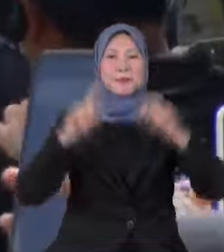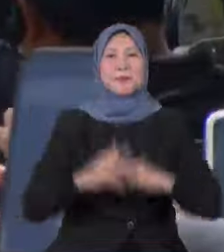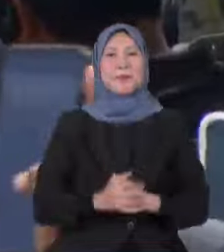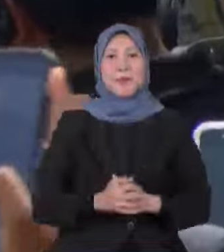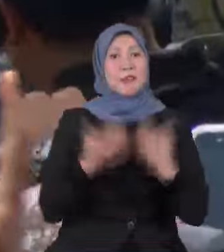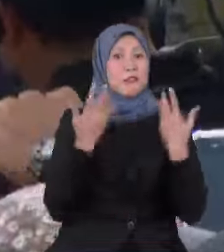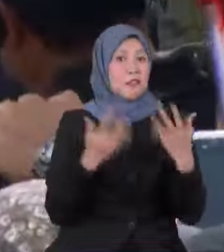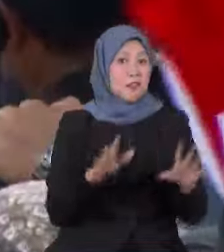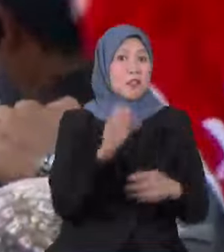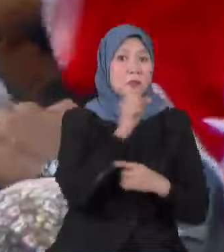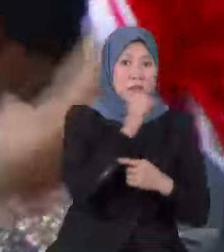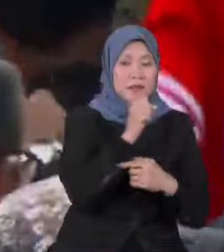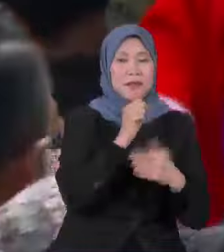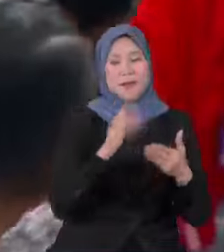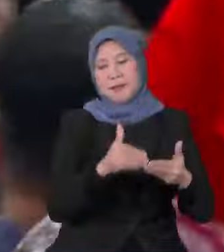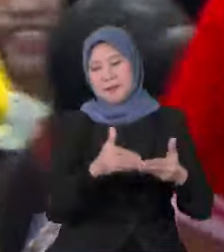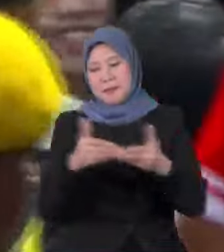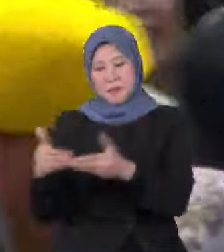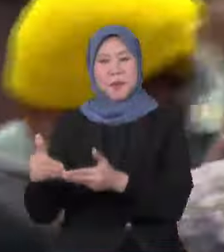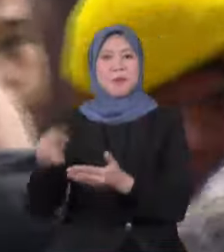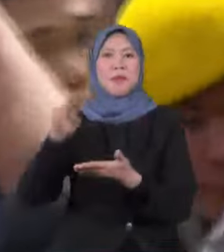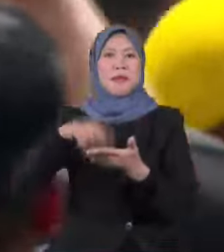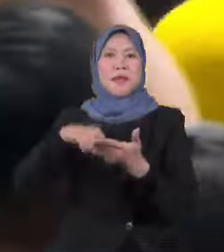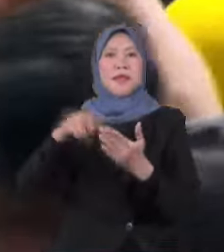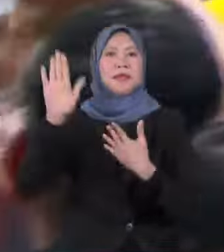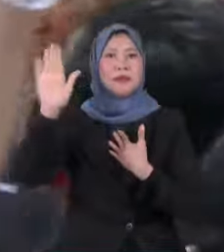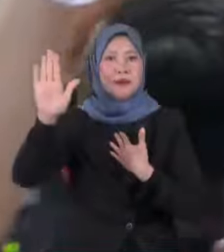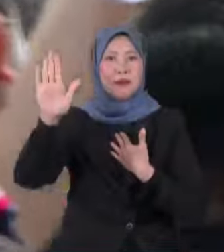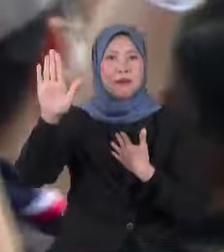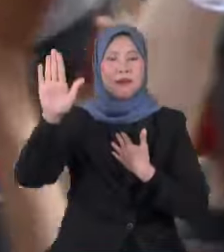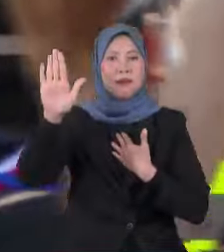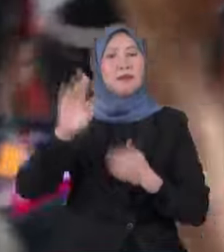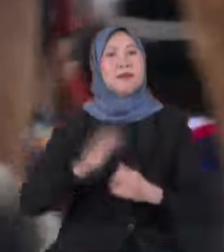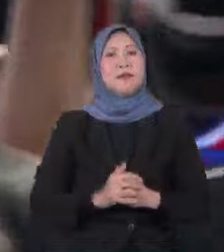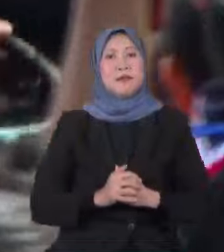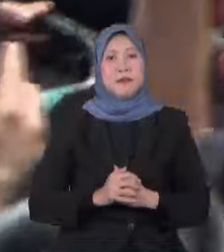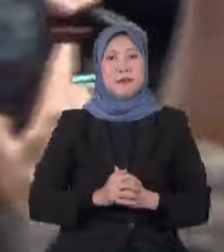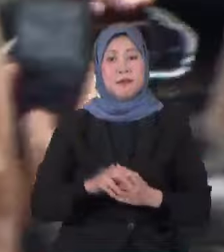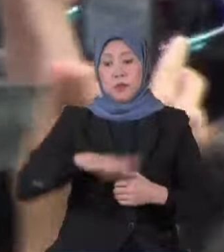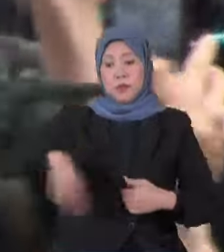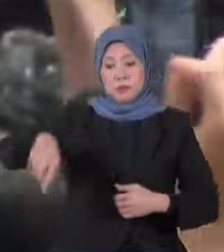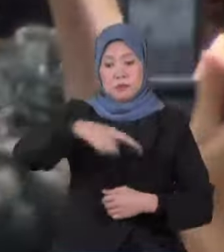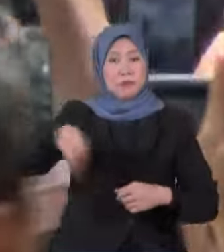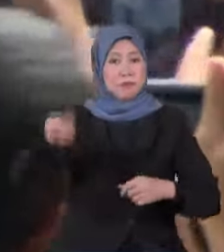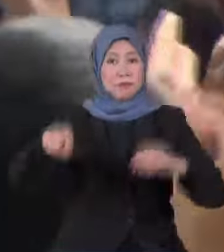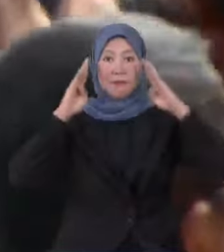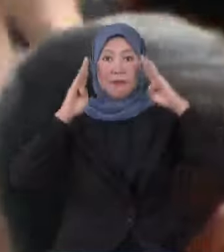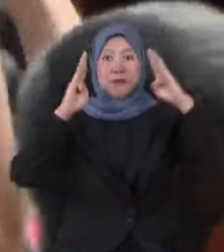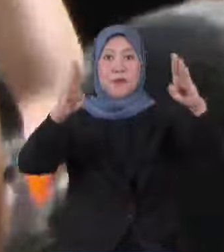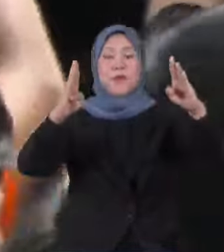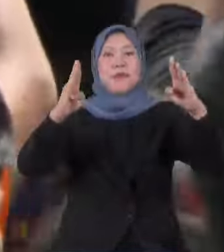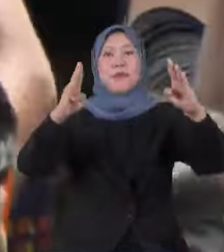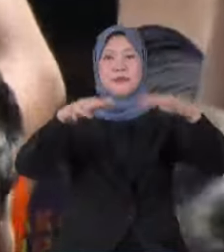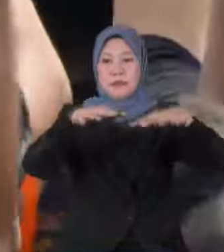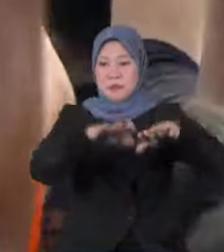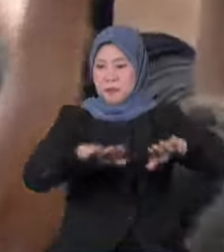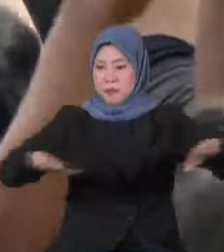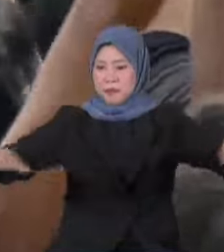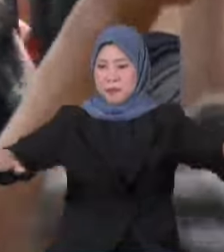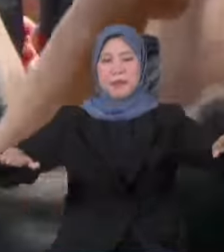Selesai nyanyian, majlis teruskan dengan bacaan ikrar. Seterusnya, penonton akan memberi tumpuan di pentas utama